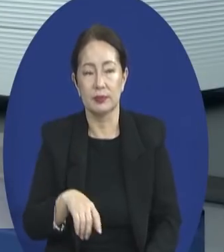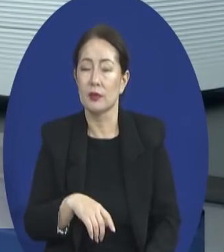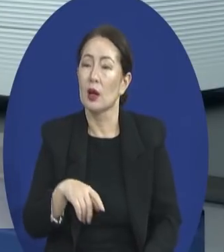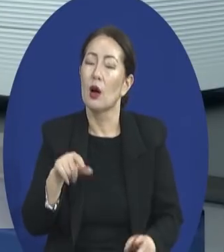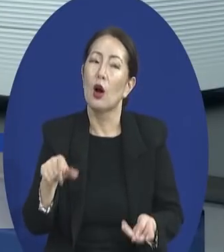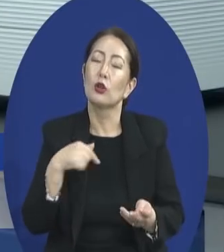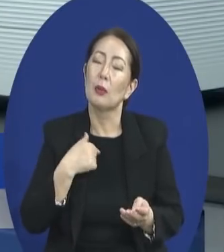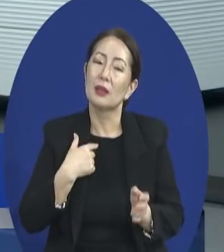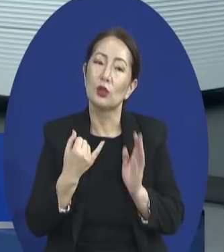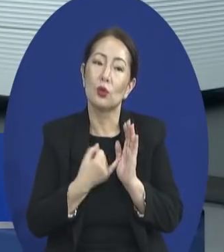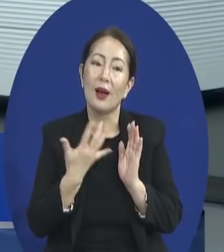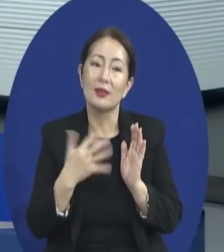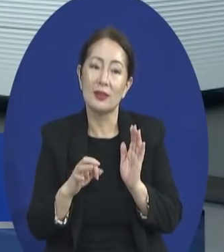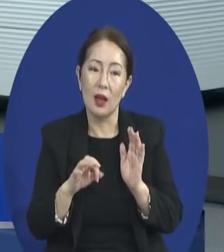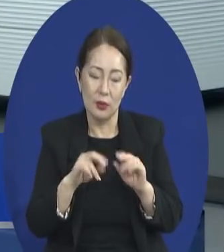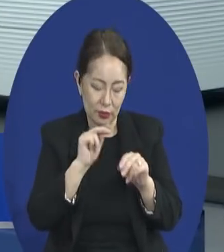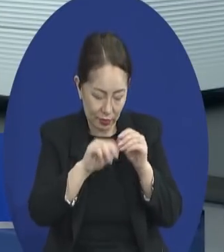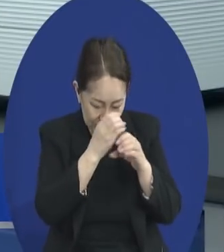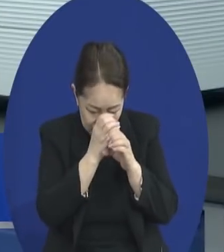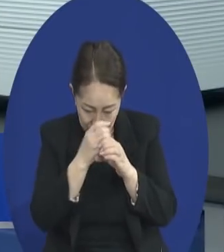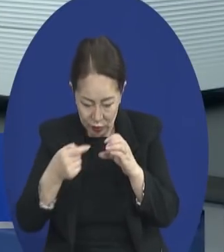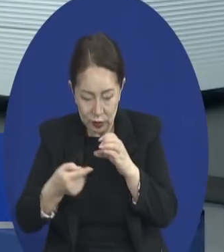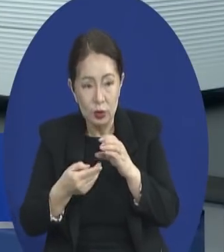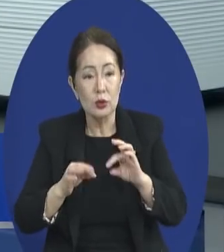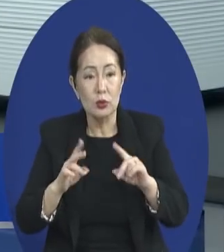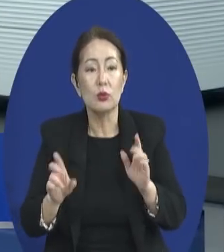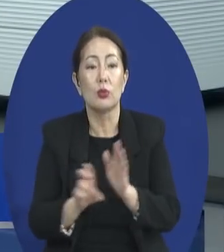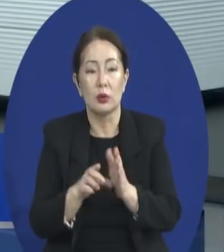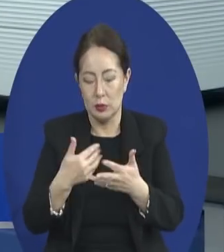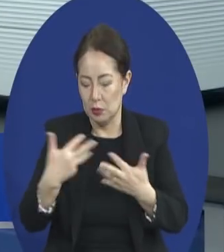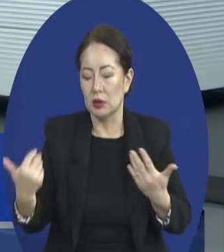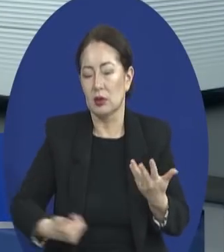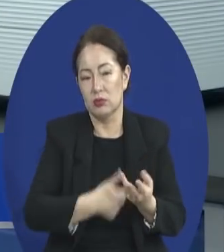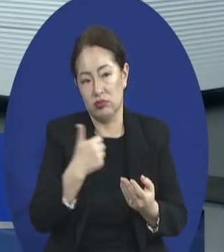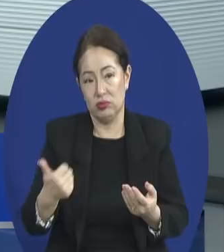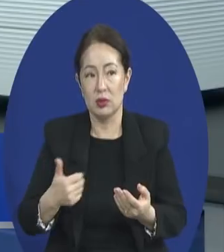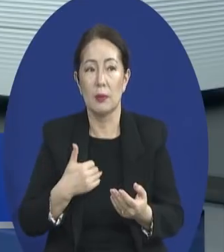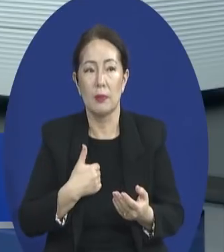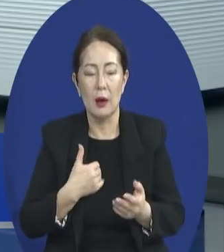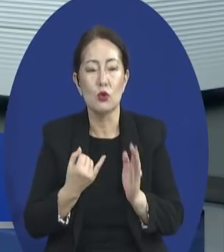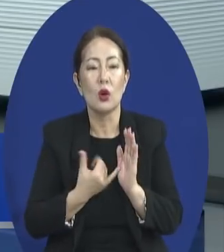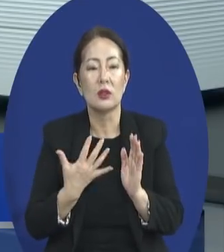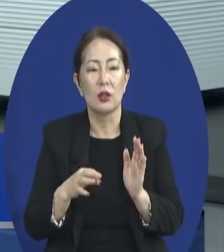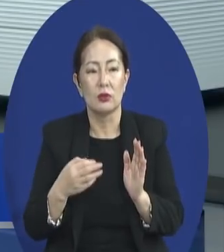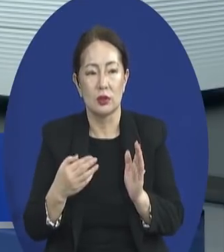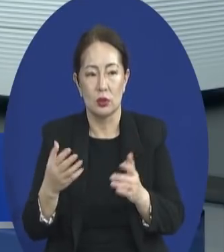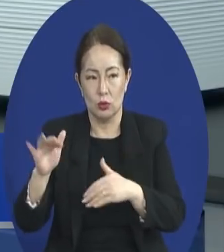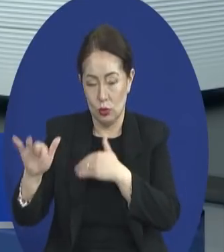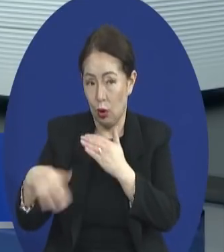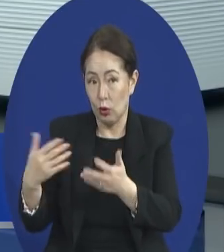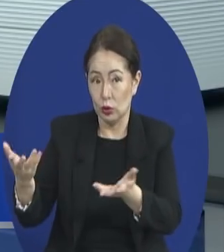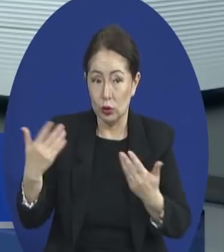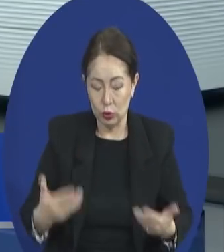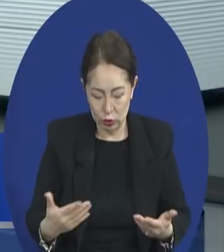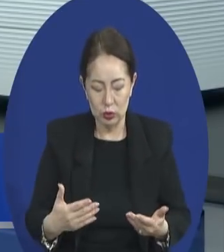орчим сорцонд шинжилгээ хийх боломжтой уруулж онцлоор дагалдах хэрэгслийн хамт бол бид нарт одоо хөрөнгө оруулалт хийгээд бид